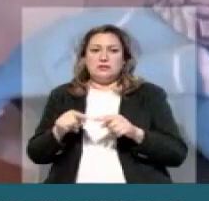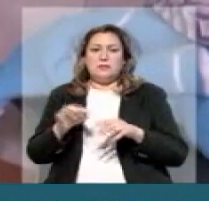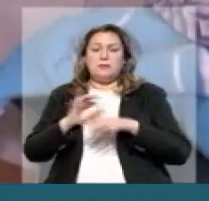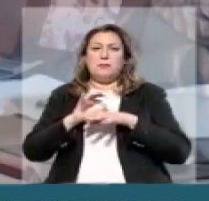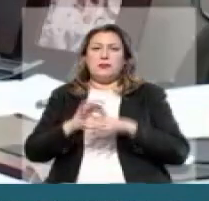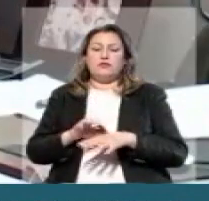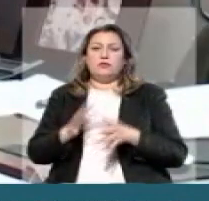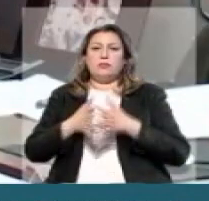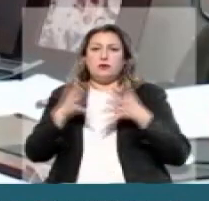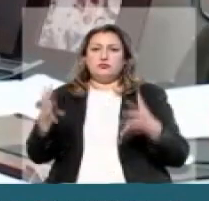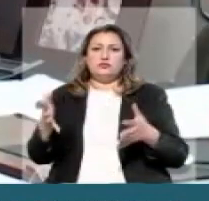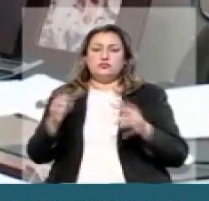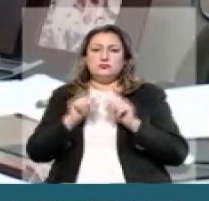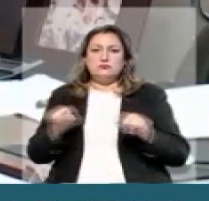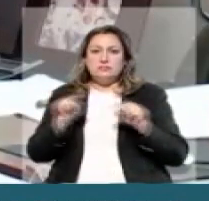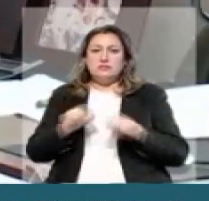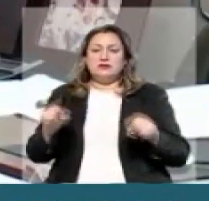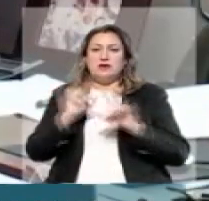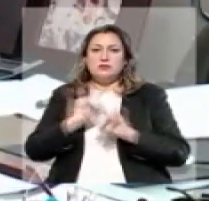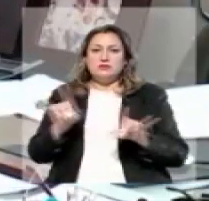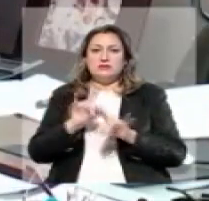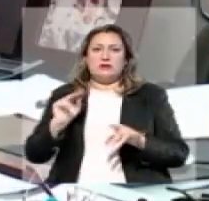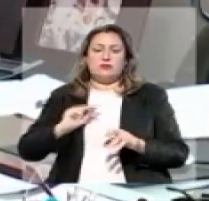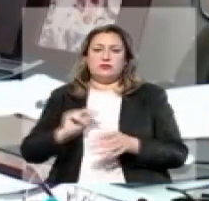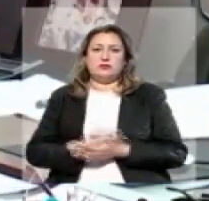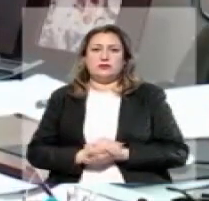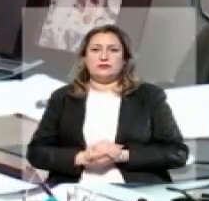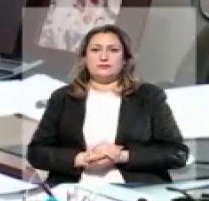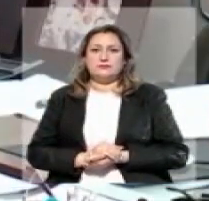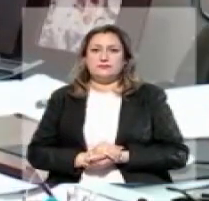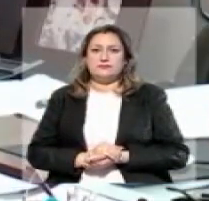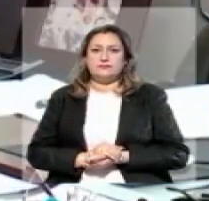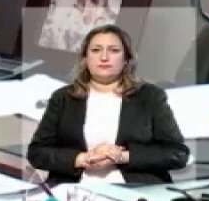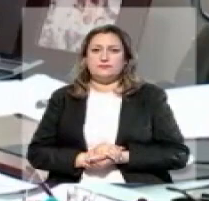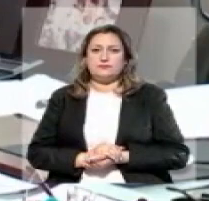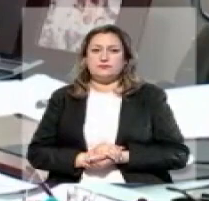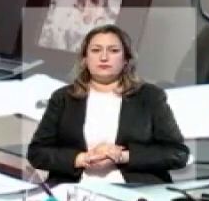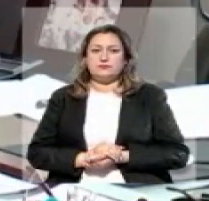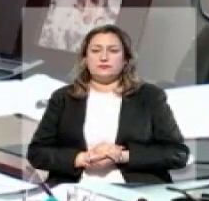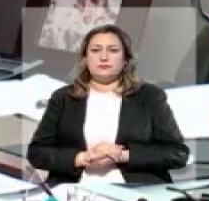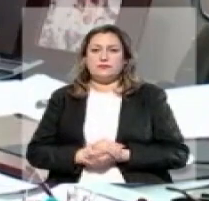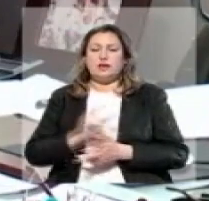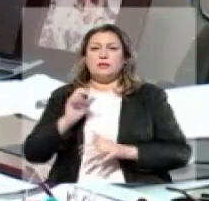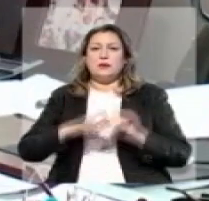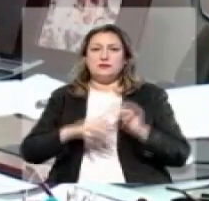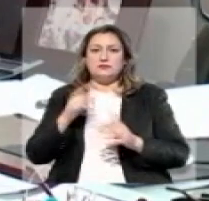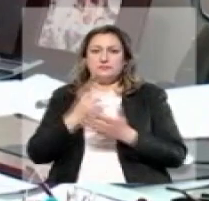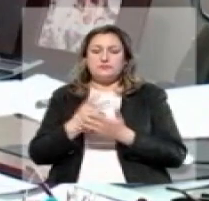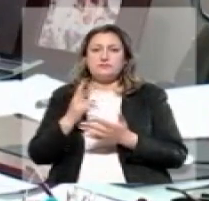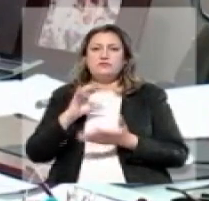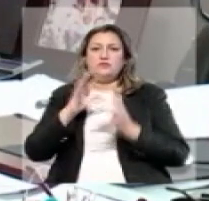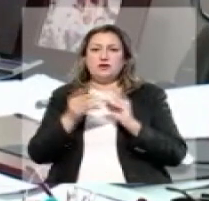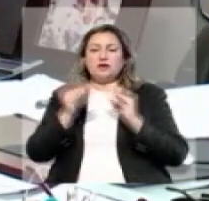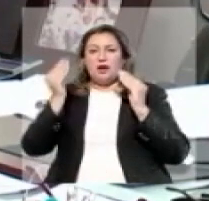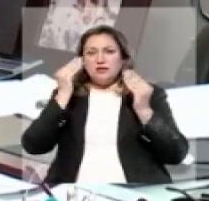жүргізуде. Для чего это сделано? Тәжірибе көрсеткендей және өтініштерді талдау нәтижесінде жұмыс істемейтін және өзін өзі